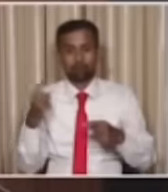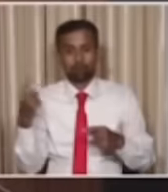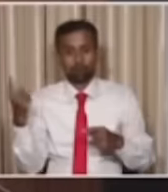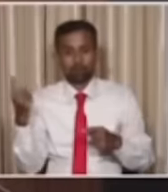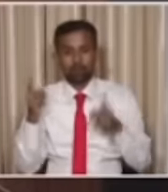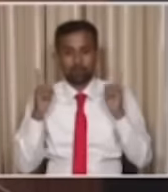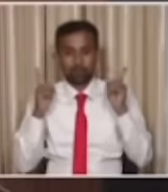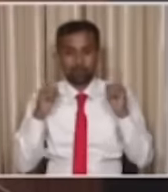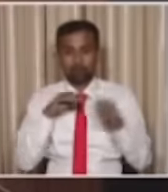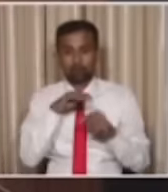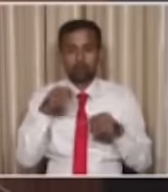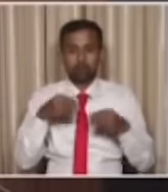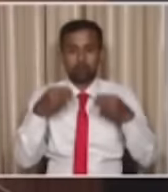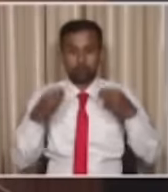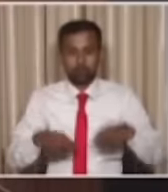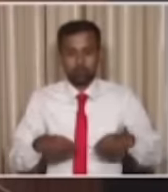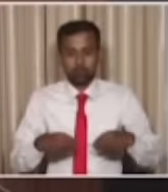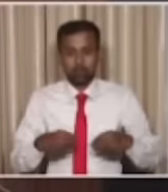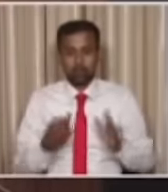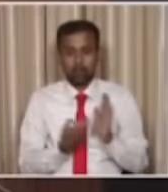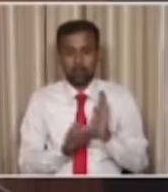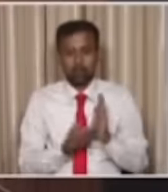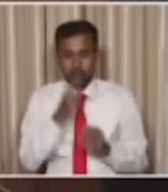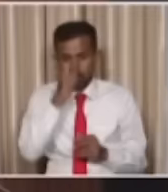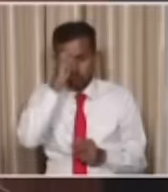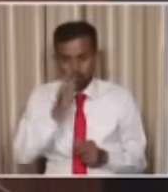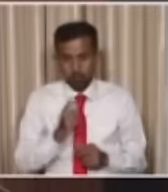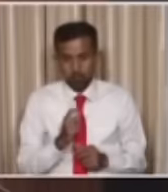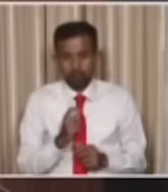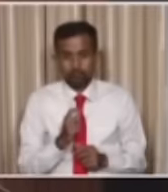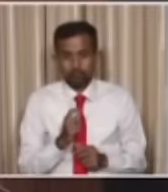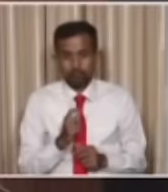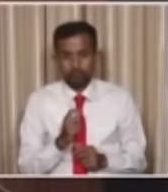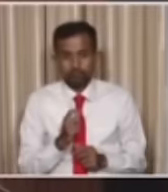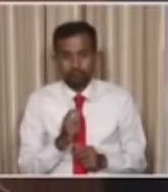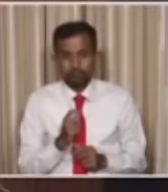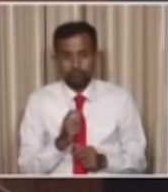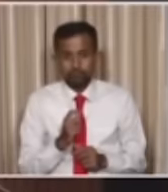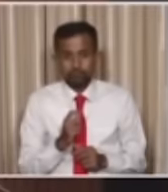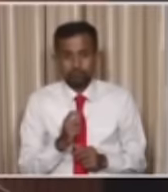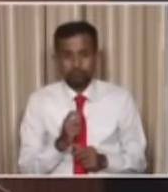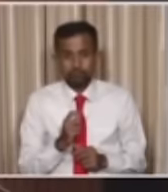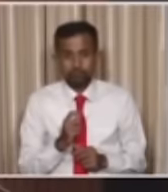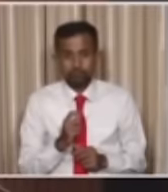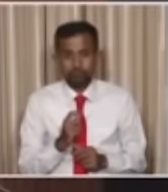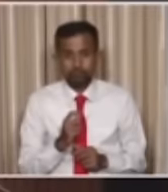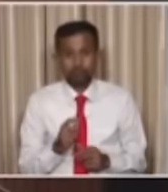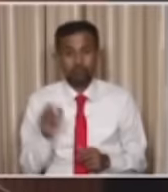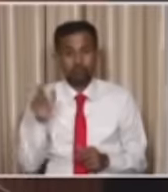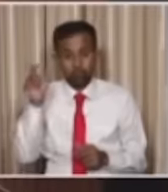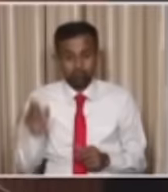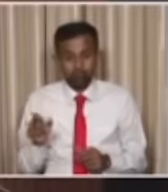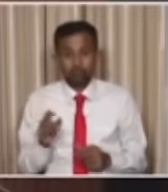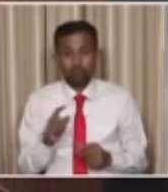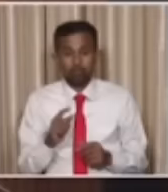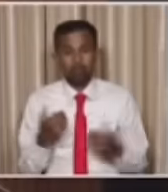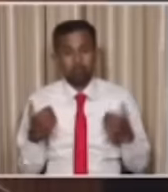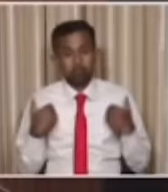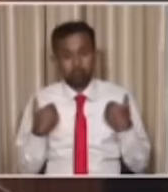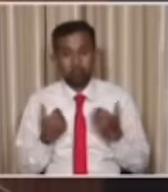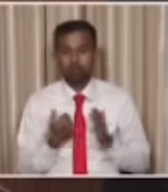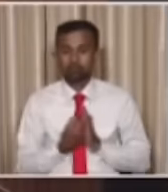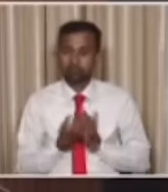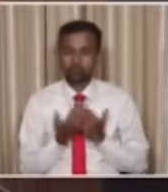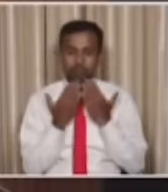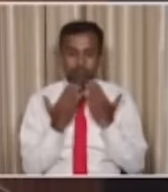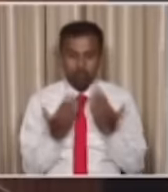ක්‍රීඩා ශිෂ්ටය පහුගිය කාලේ විනාශ වුණේ. හැබැයි රොෂාන් රණසිංහ මහත්මයා මේ කාලය අවසන් කරන මන්ත්‍රීතුමා ඔහු ඒ කඩමෙන් කරන කැපකිරීම සම්බන්ධ අපේ ගෞරවයේ